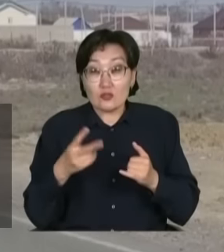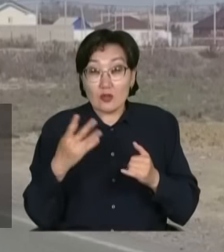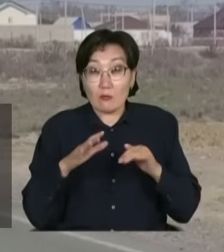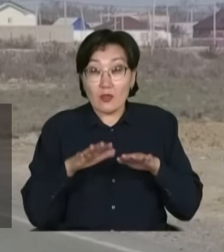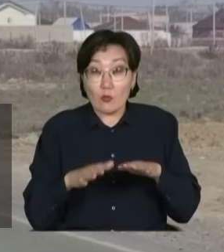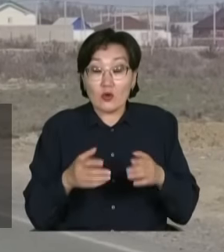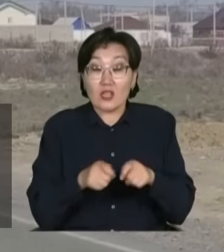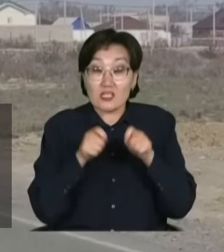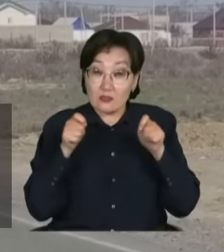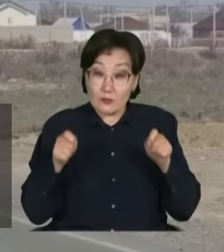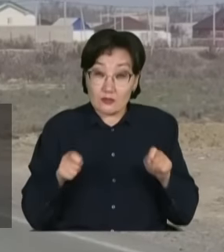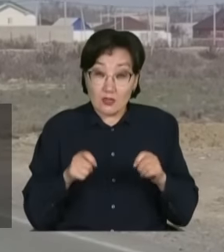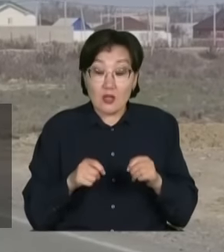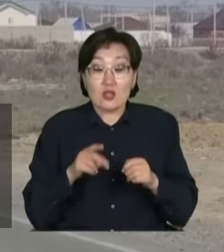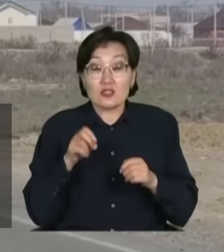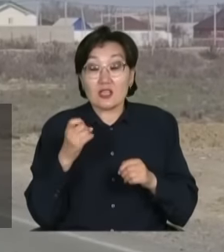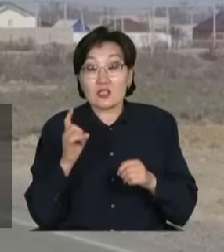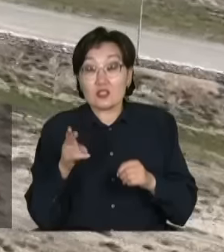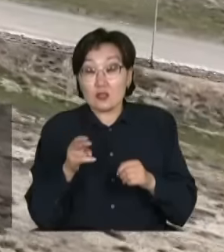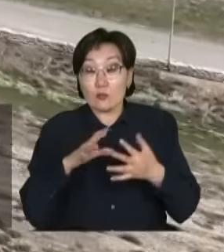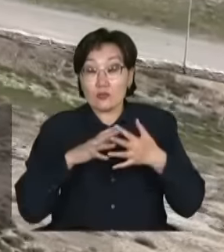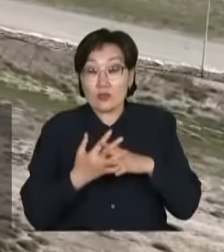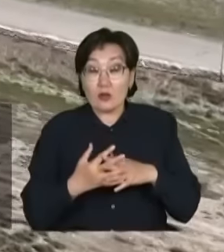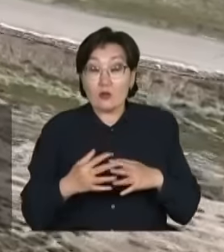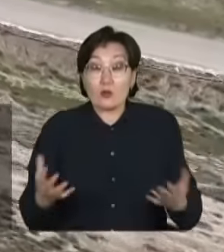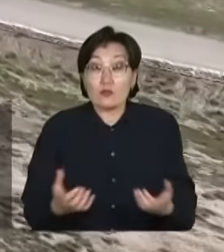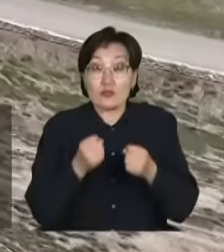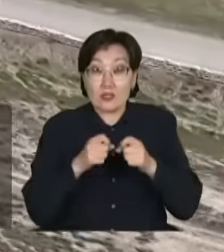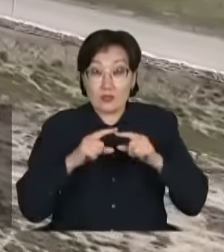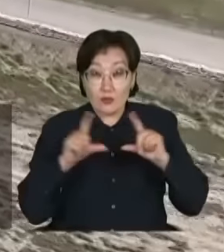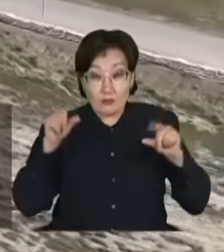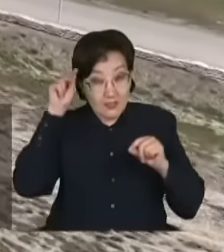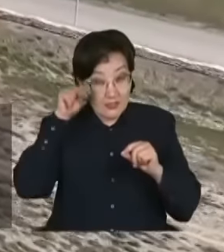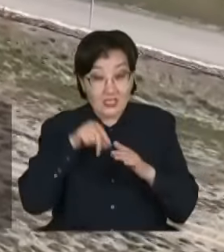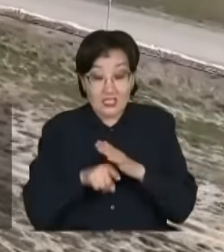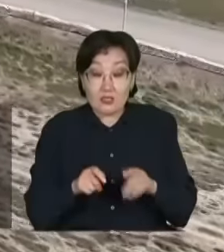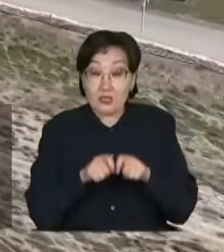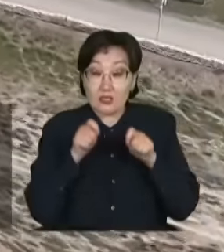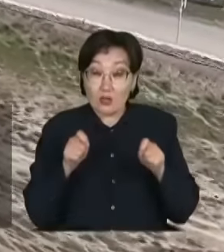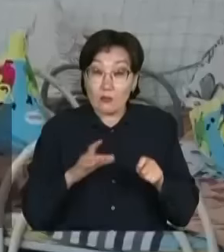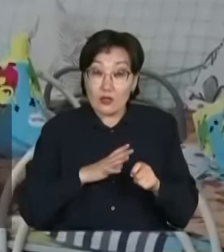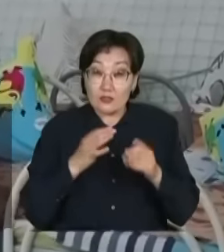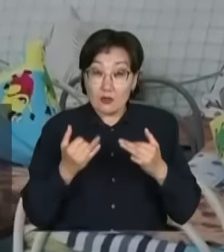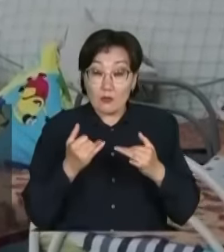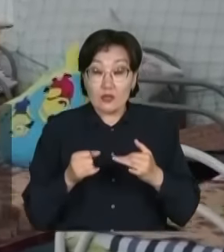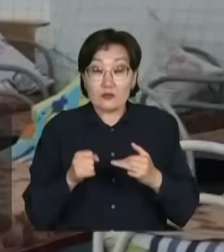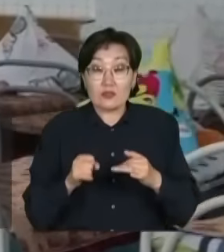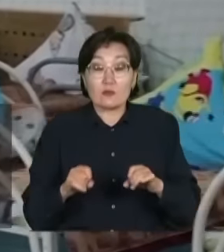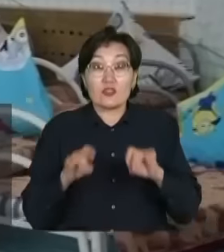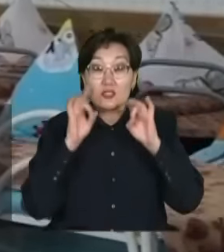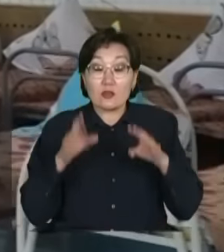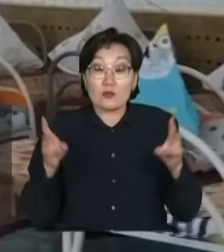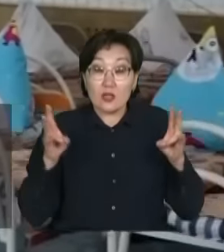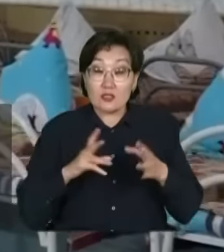пункт дайындалыпты. Ал Сарайшық ауылындағы құтқару бекеті мектеп базасынан ашылған. Айта кетейік, қазір айтып келмес